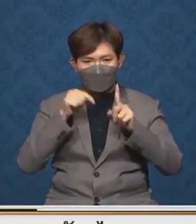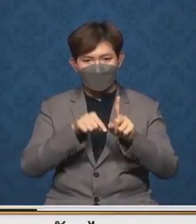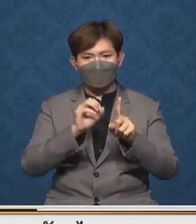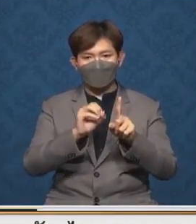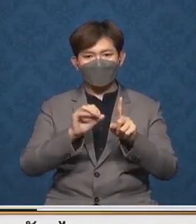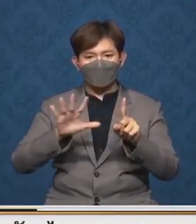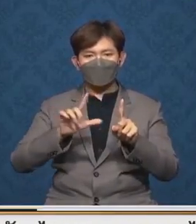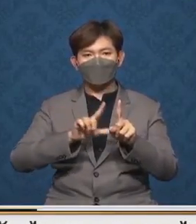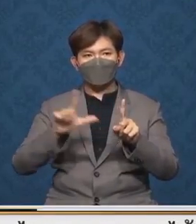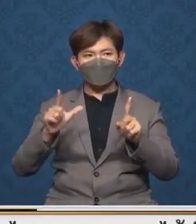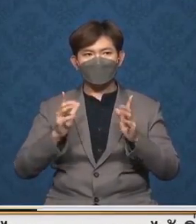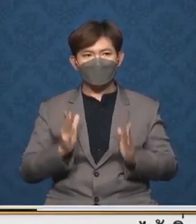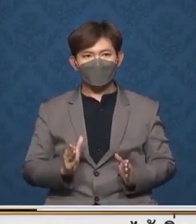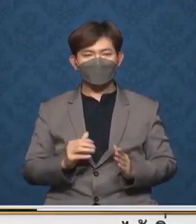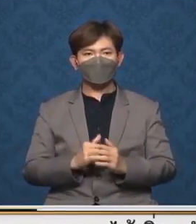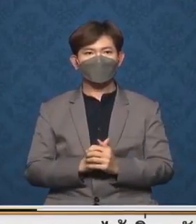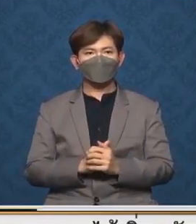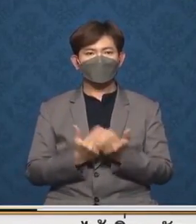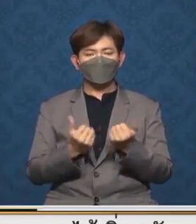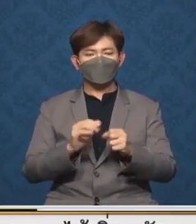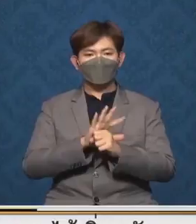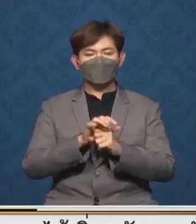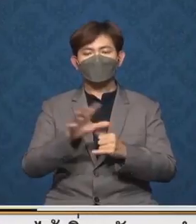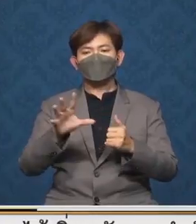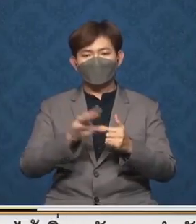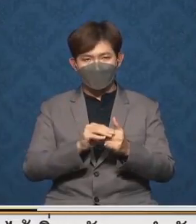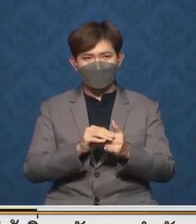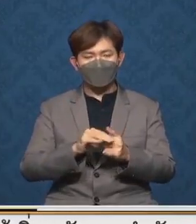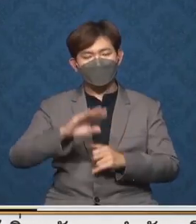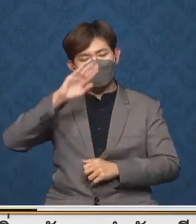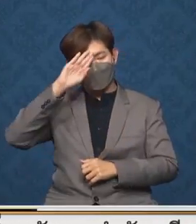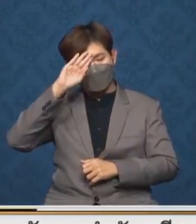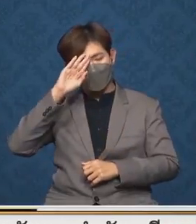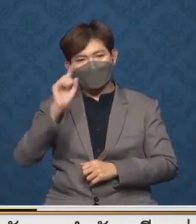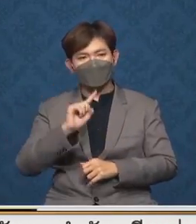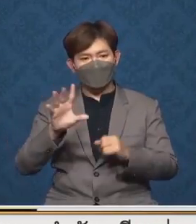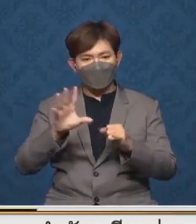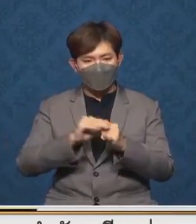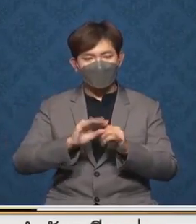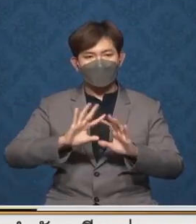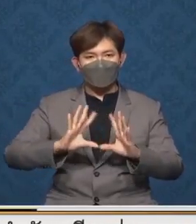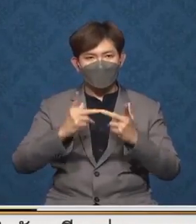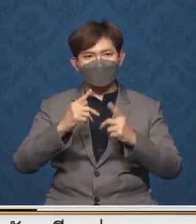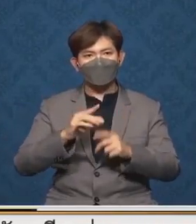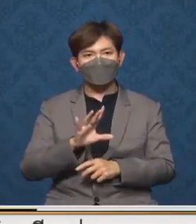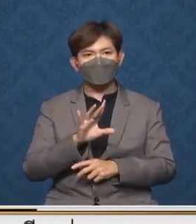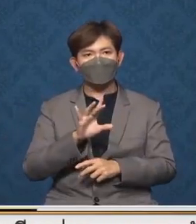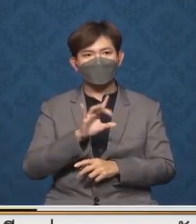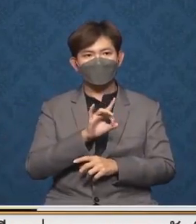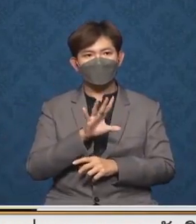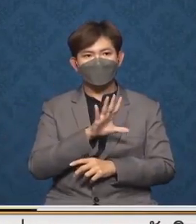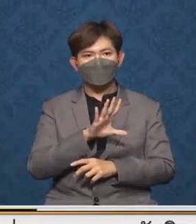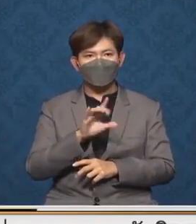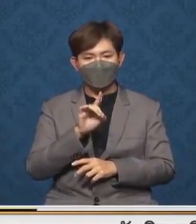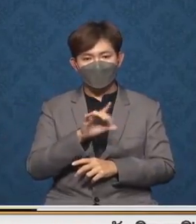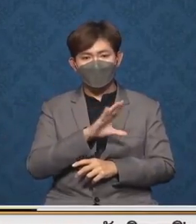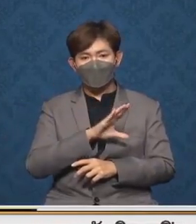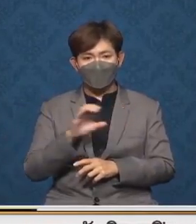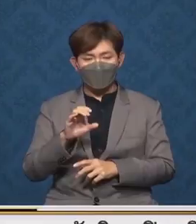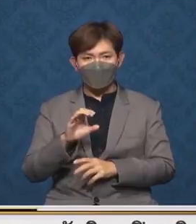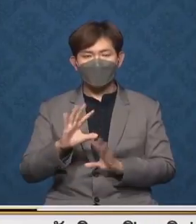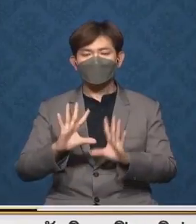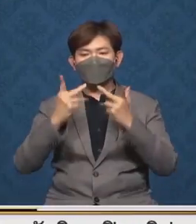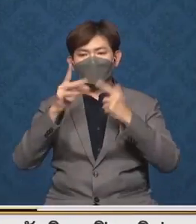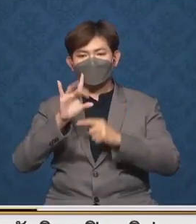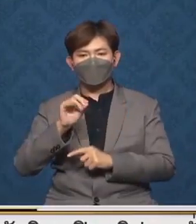ล้านคนนะครับถึงแม้จะติดเชื้อจนป่วยก็มีการหายป่วย85คนจาก100คนที่ป่วยทั้งนี้ก็ด้วยความเสียส